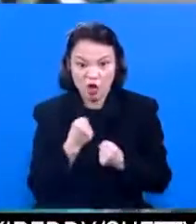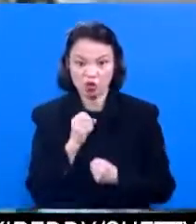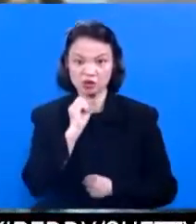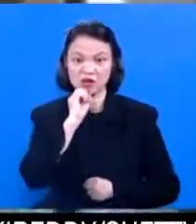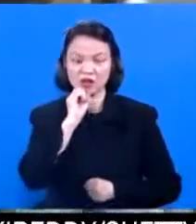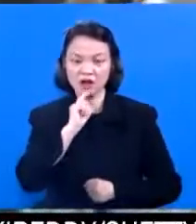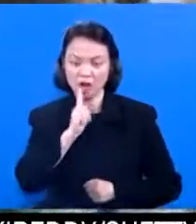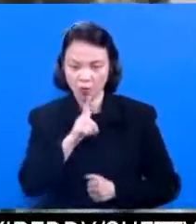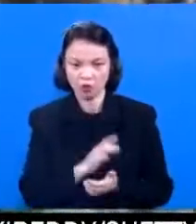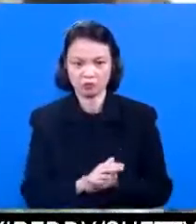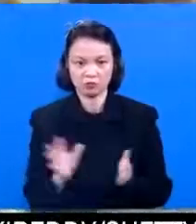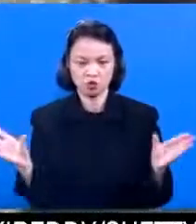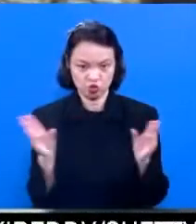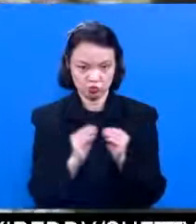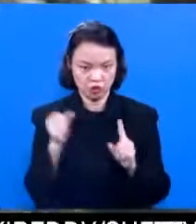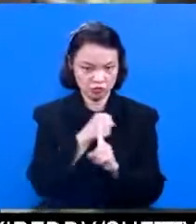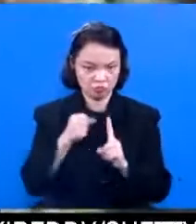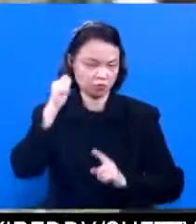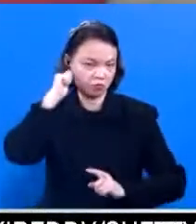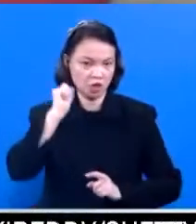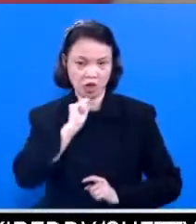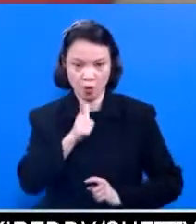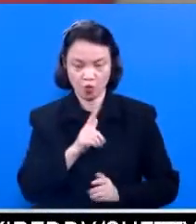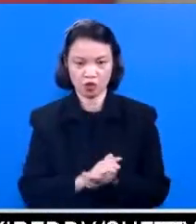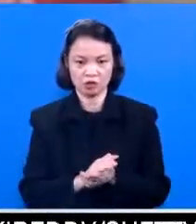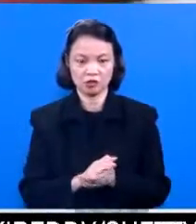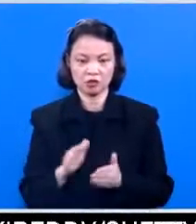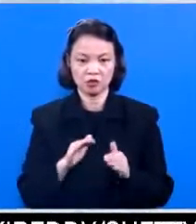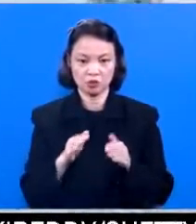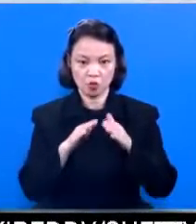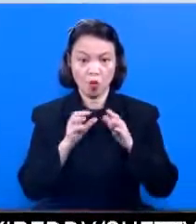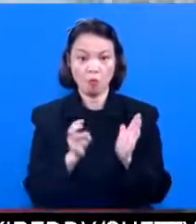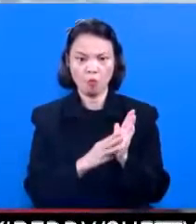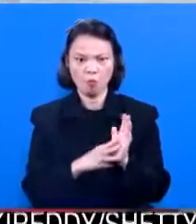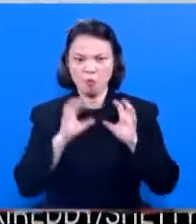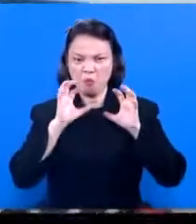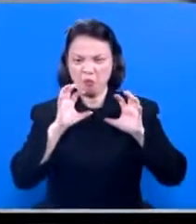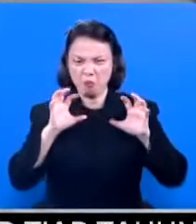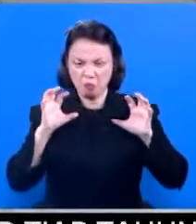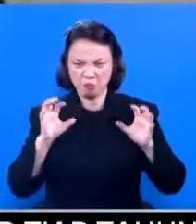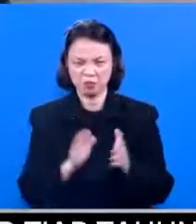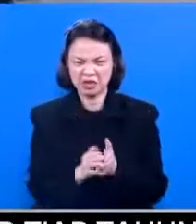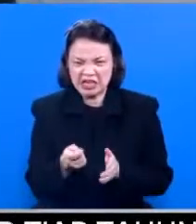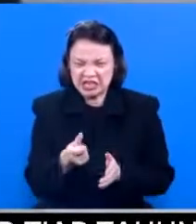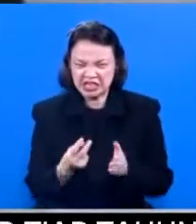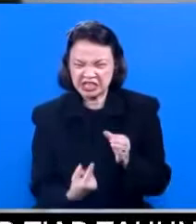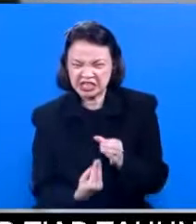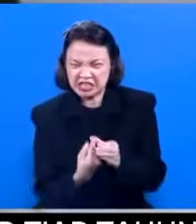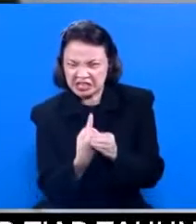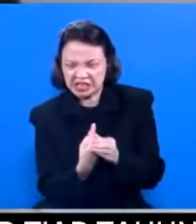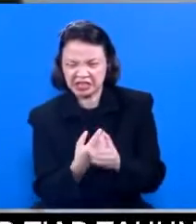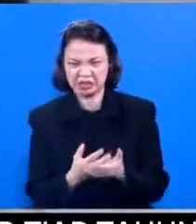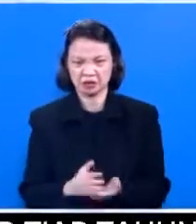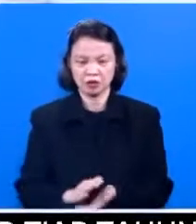Jumlah kasus kekerasan terhadap perempuan yang dilaporkan layaknya puncak gunung es. Hanya sebagian kecil saja yang terlihat